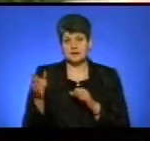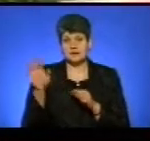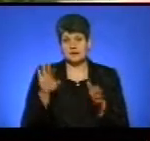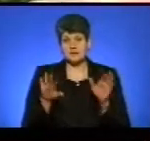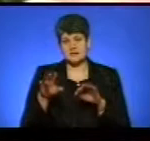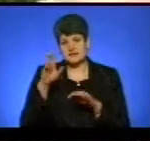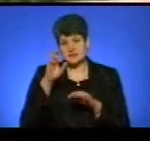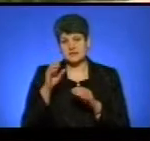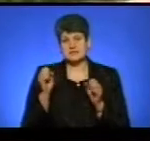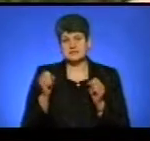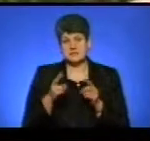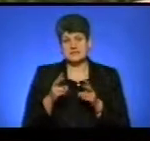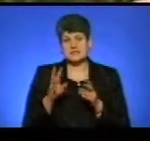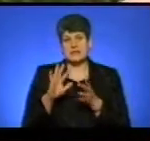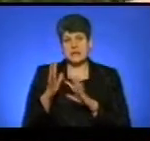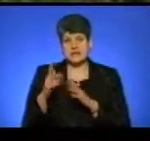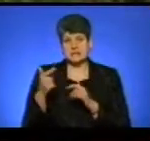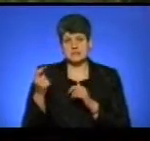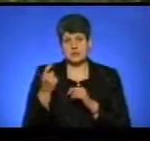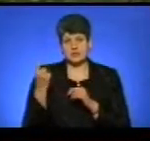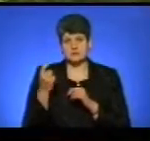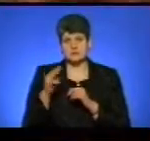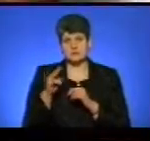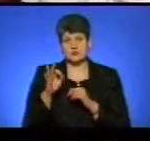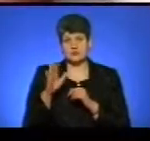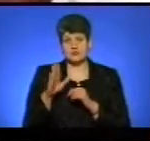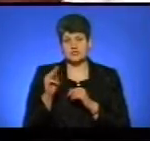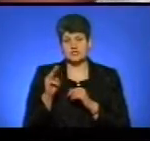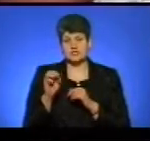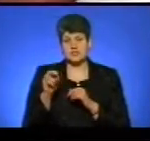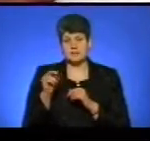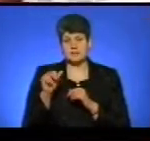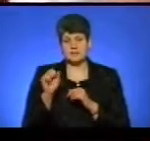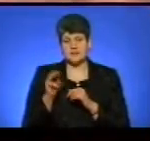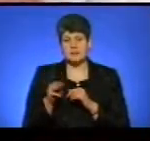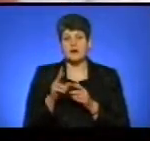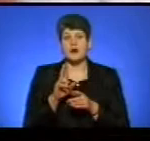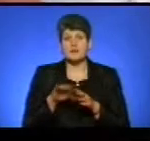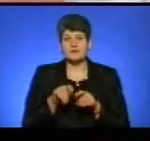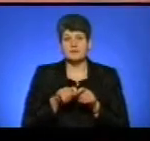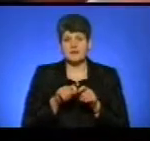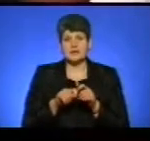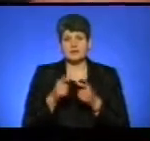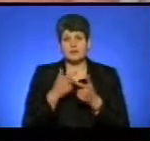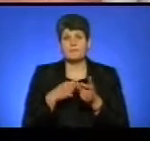Карпатський держспецлісгосп, ТОВ «Шепіц». Далі звіряємо інформацію з